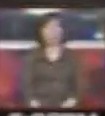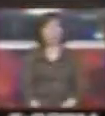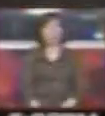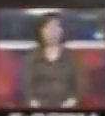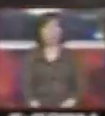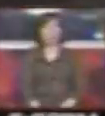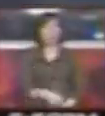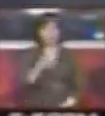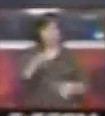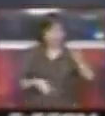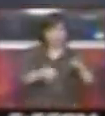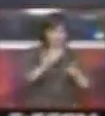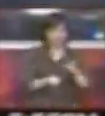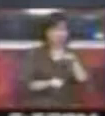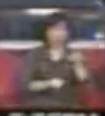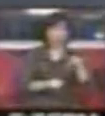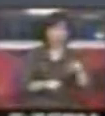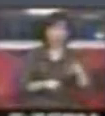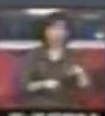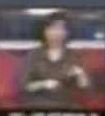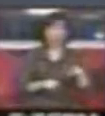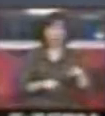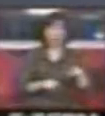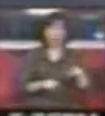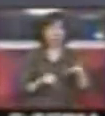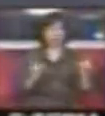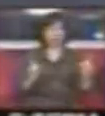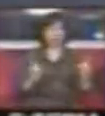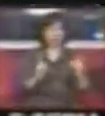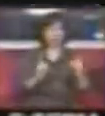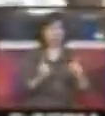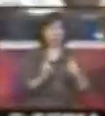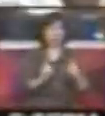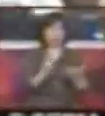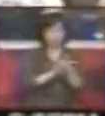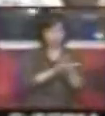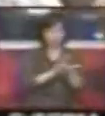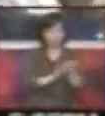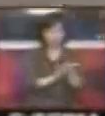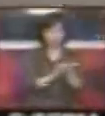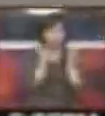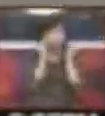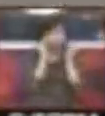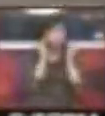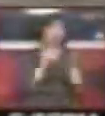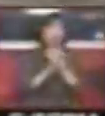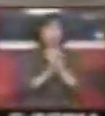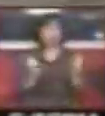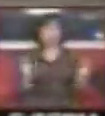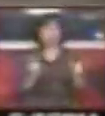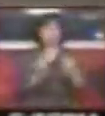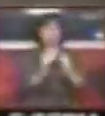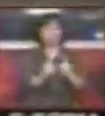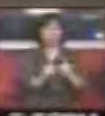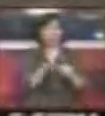Ito ang robot na ito, palakpak lang, lalapit na. Ito naman, magaling